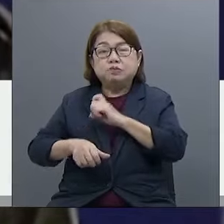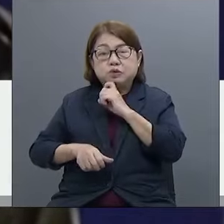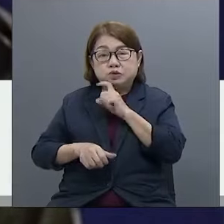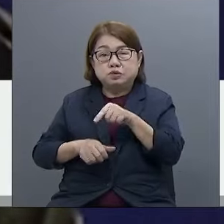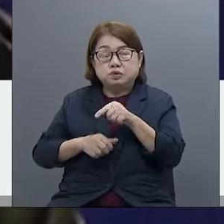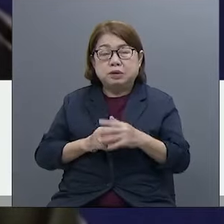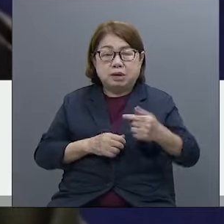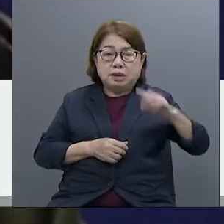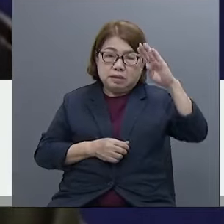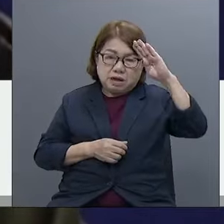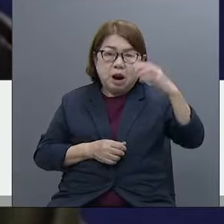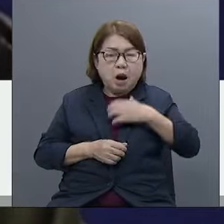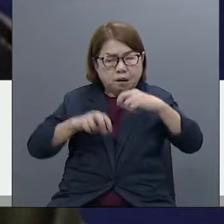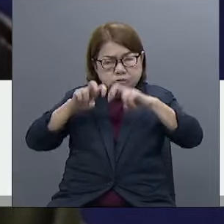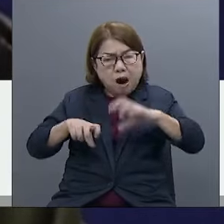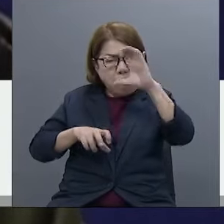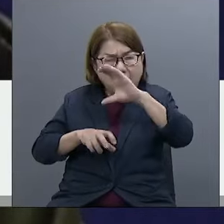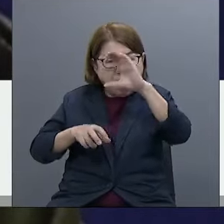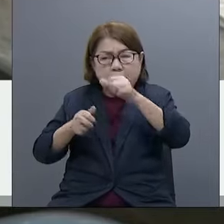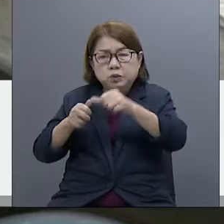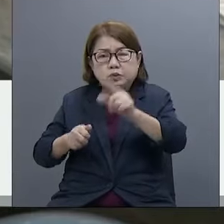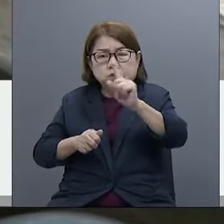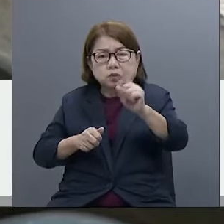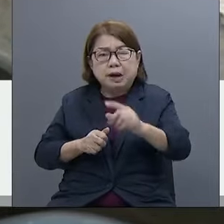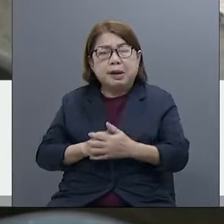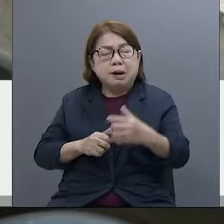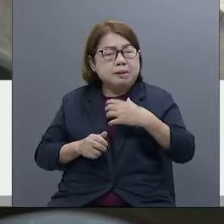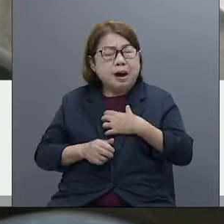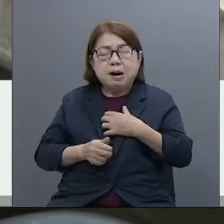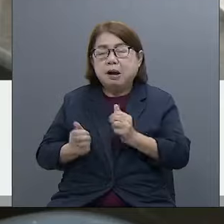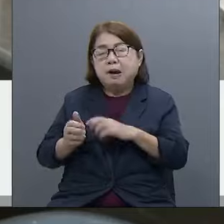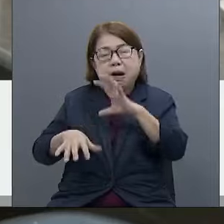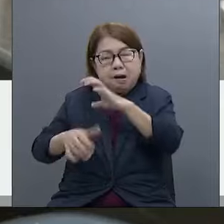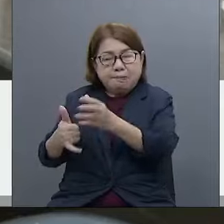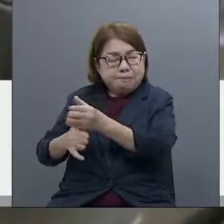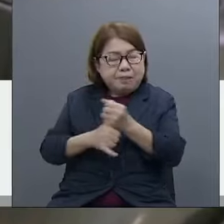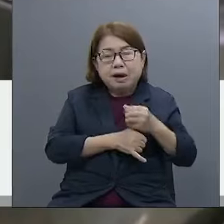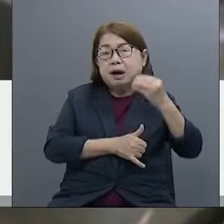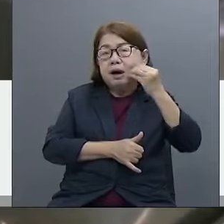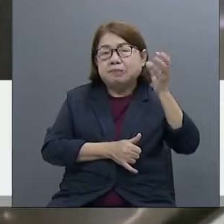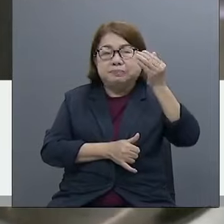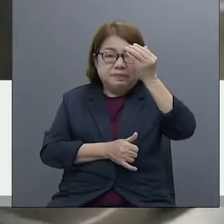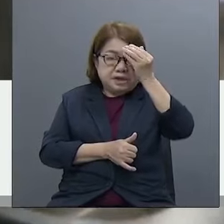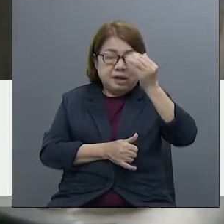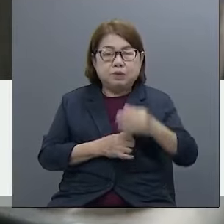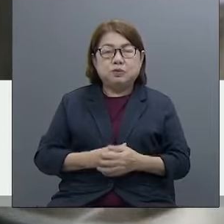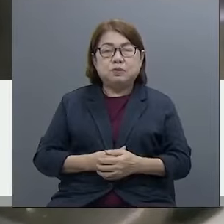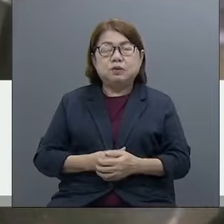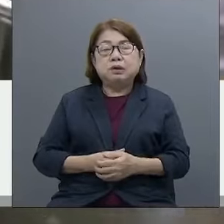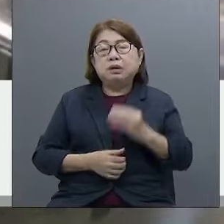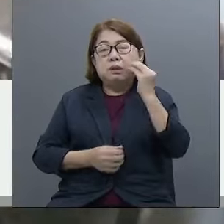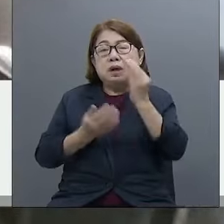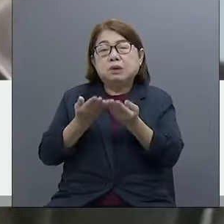ลยังคงเดินหน้าค้นหาและจะนำพวกเขากลับอิสราเอลให้เร็วที่สุดเท่าที่จะเป็นได้ครับด้านครอบครัวของตัว